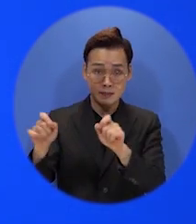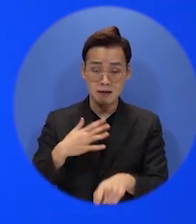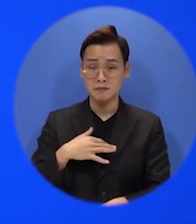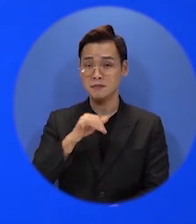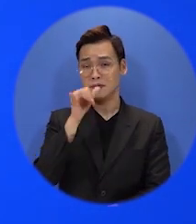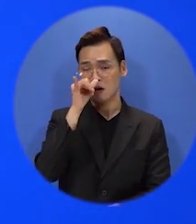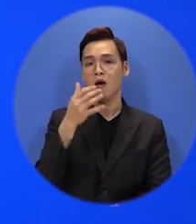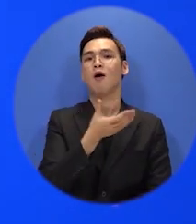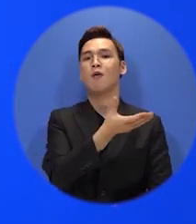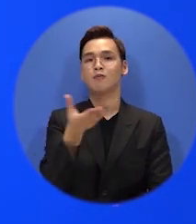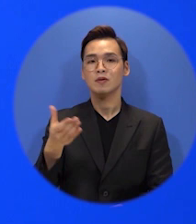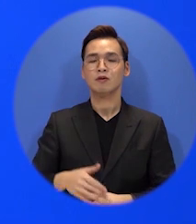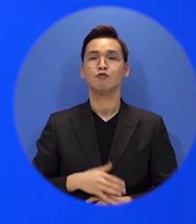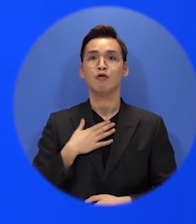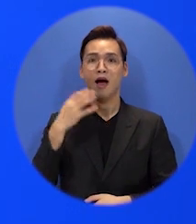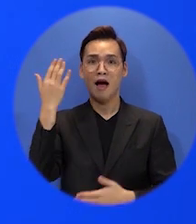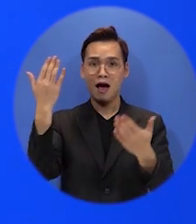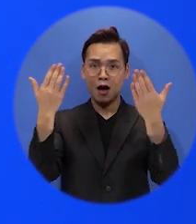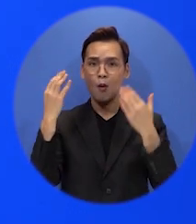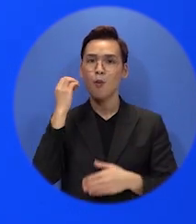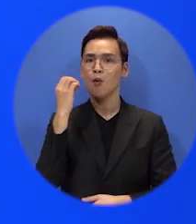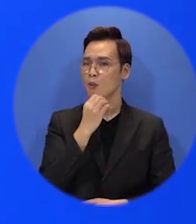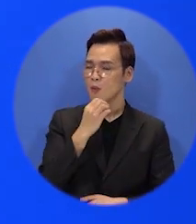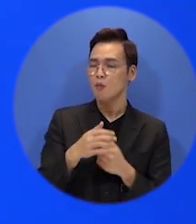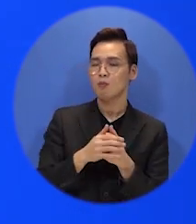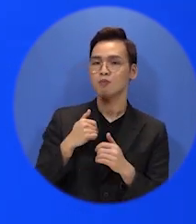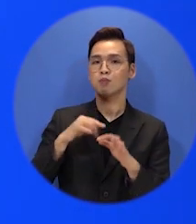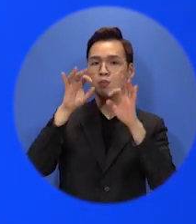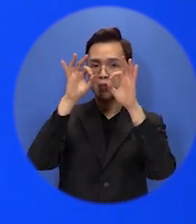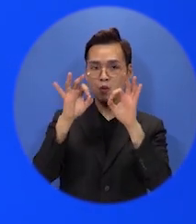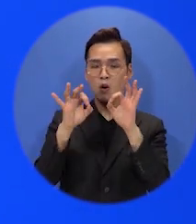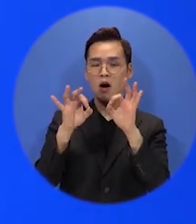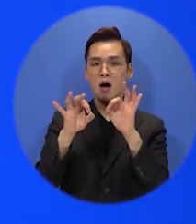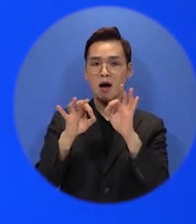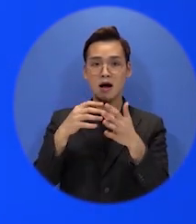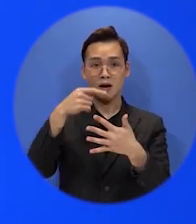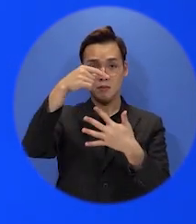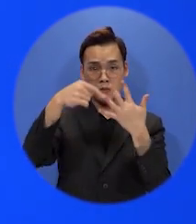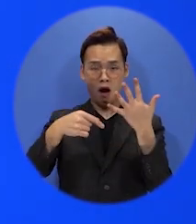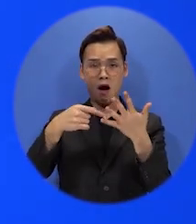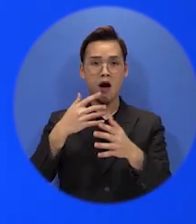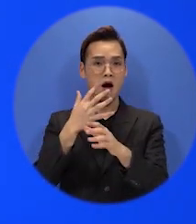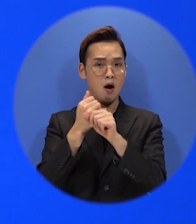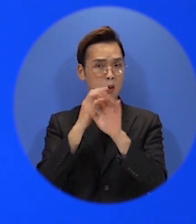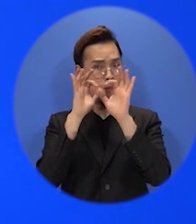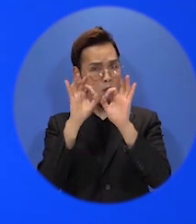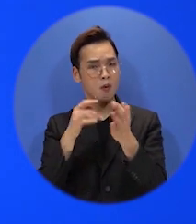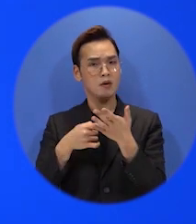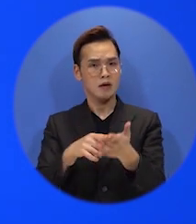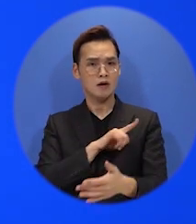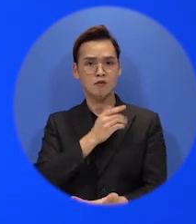때문에 여러분들은 저희 학교 홈페이지나 모집 요강을 통해서 일정을 반드시 확인하시고 지원하시는 게 제일